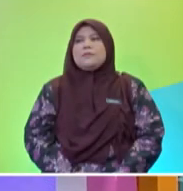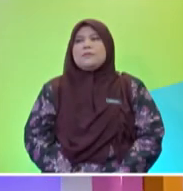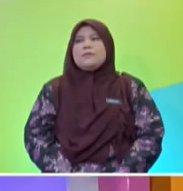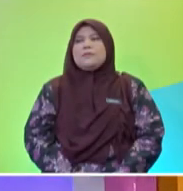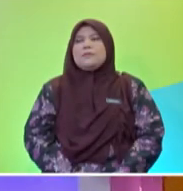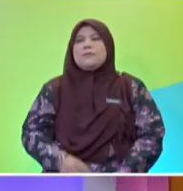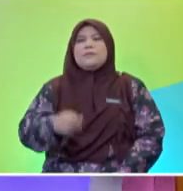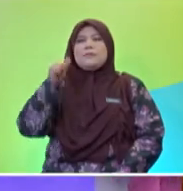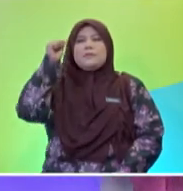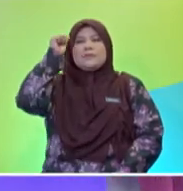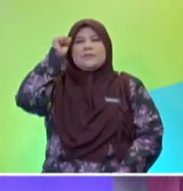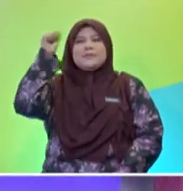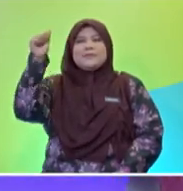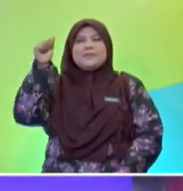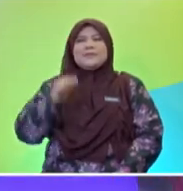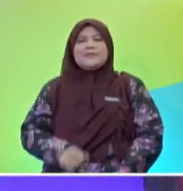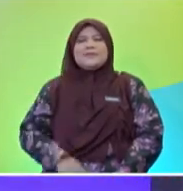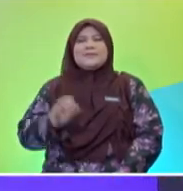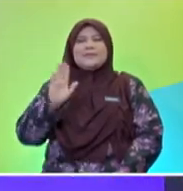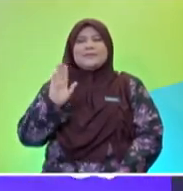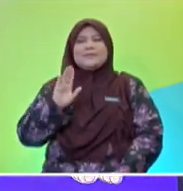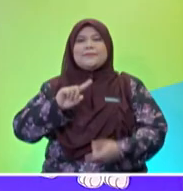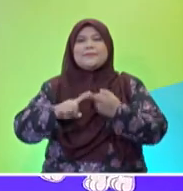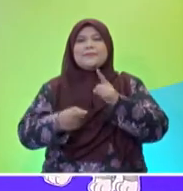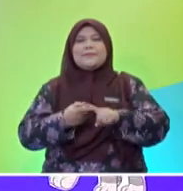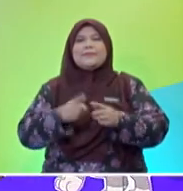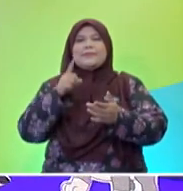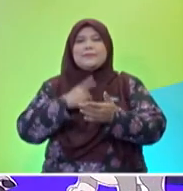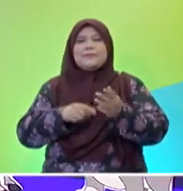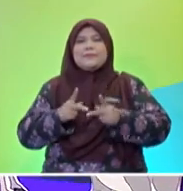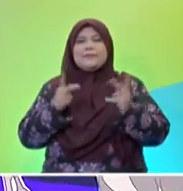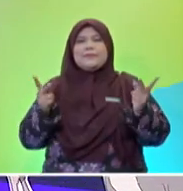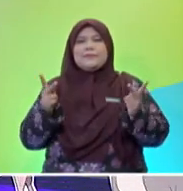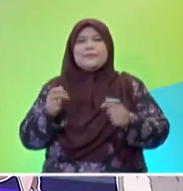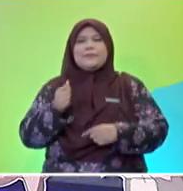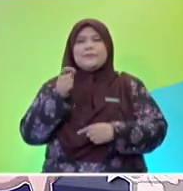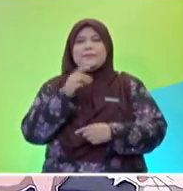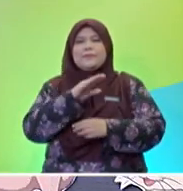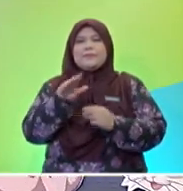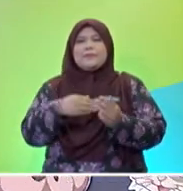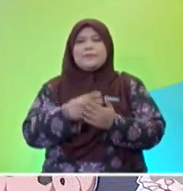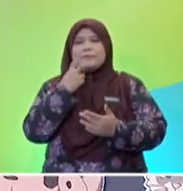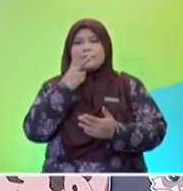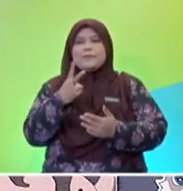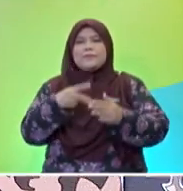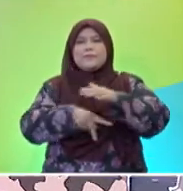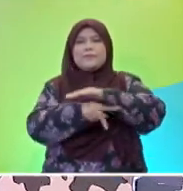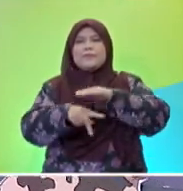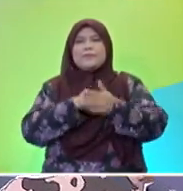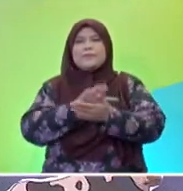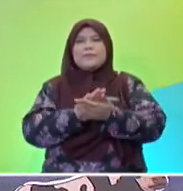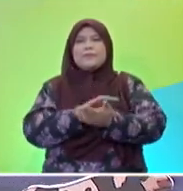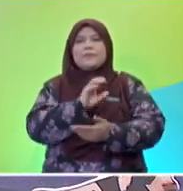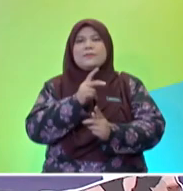Assalamualaikum Hai kawan-kawan apa kabar Anda sedang menonton sekolah Pendidikan khas